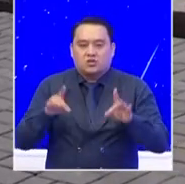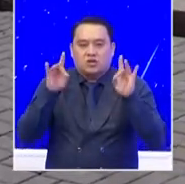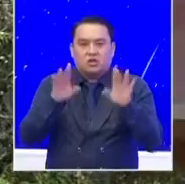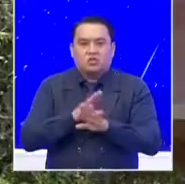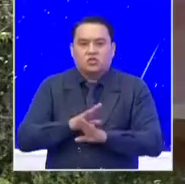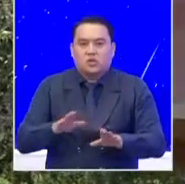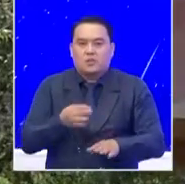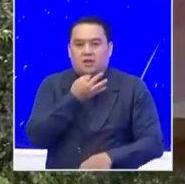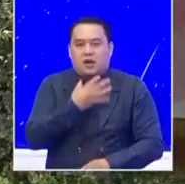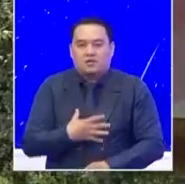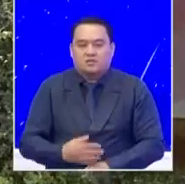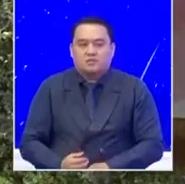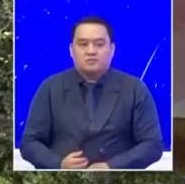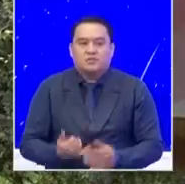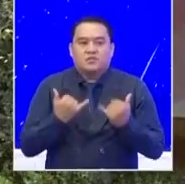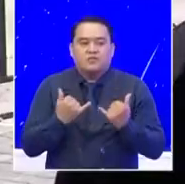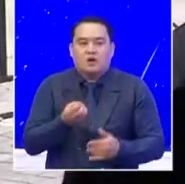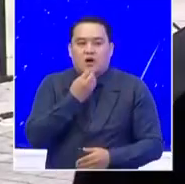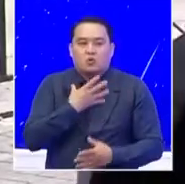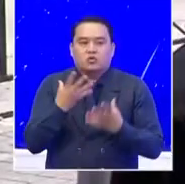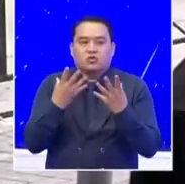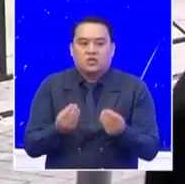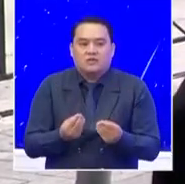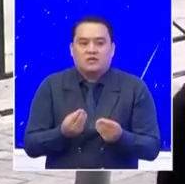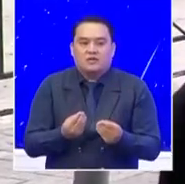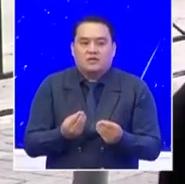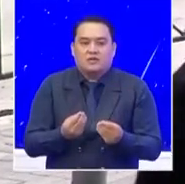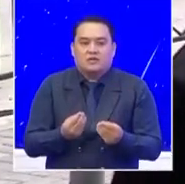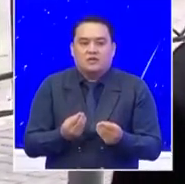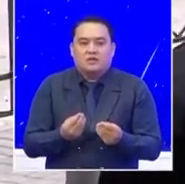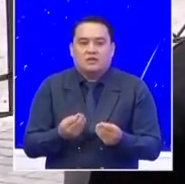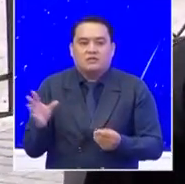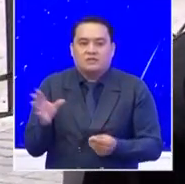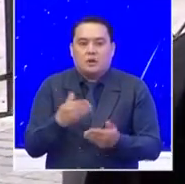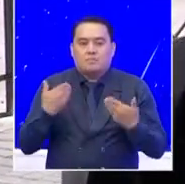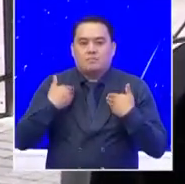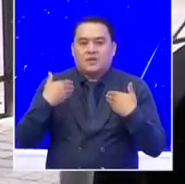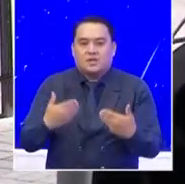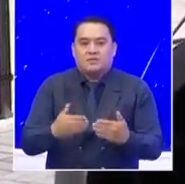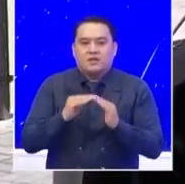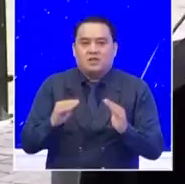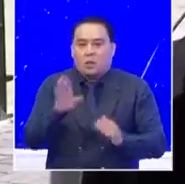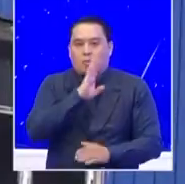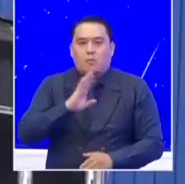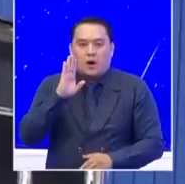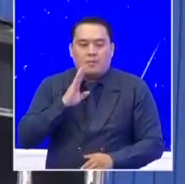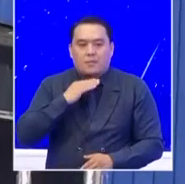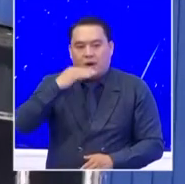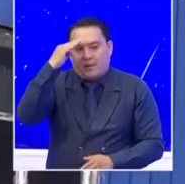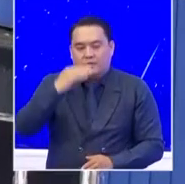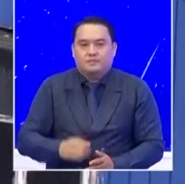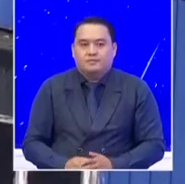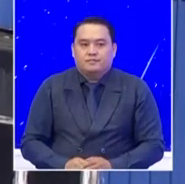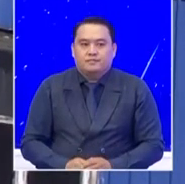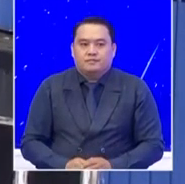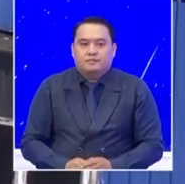но мне нравится. Сегодня день это хороший. Но в этот день... всех поздравляю детей, мамы, папы. Оригинальной